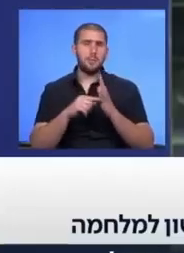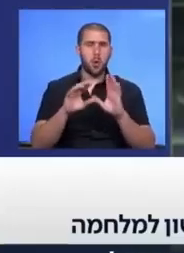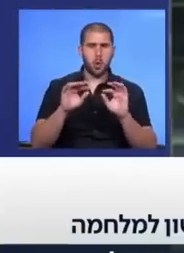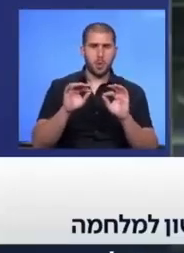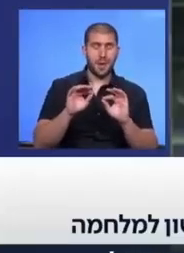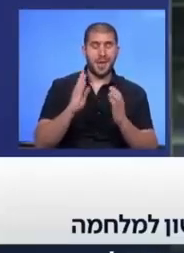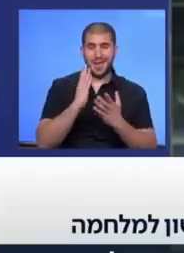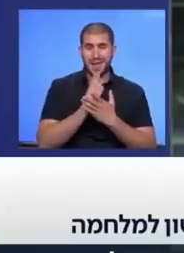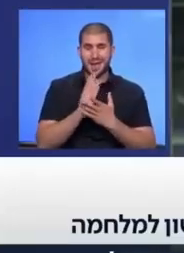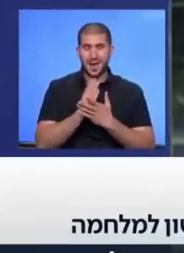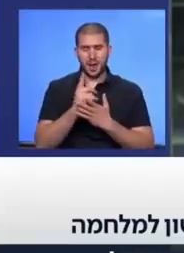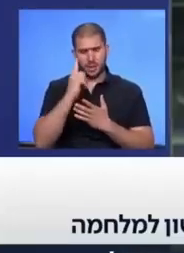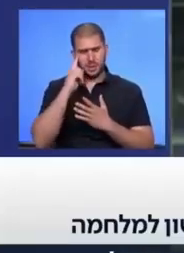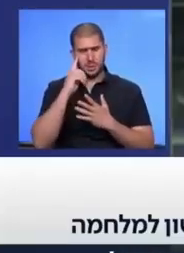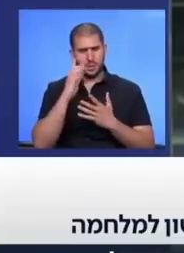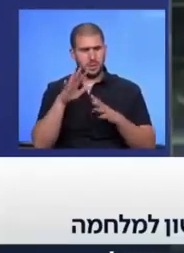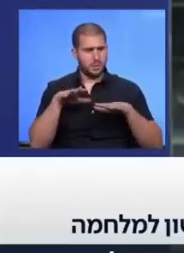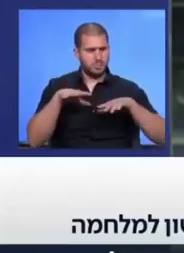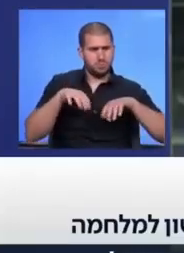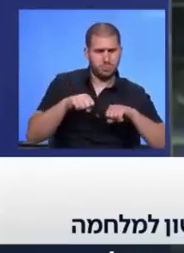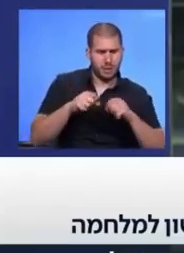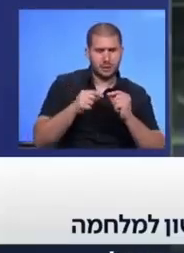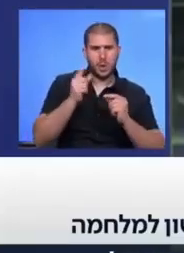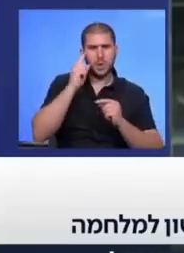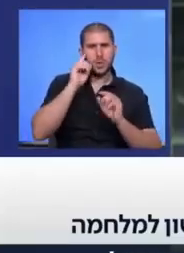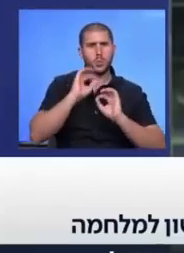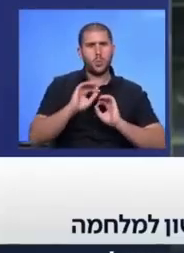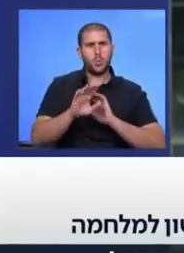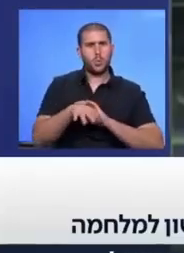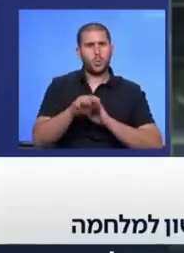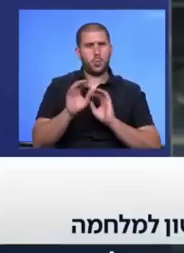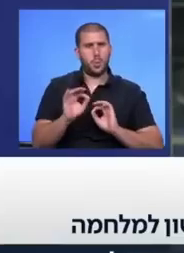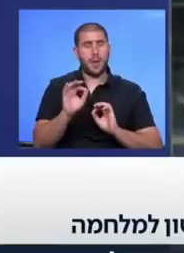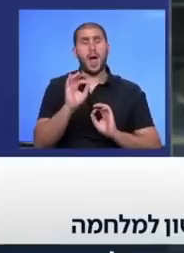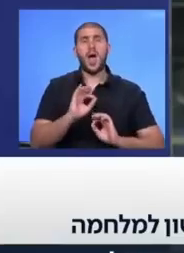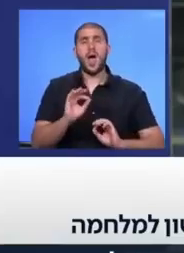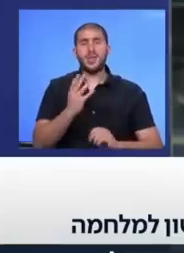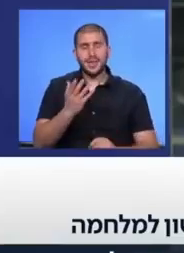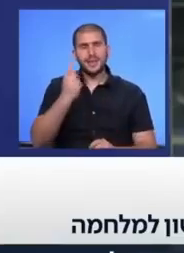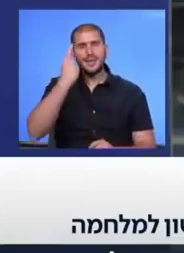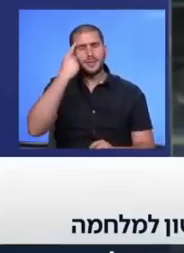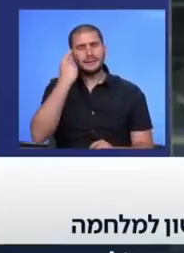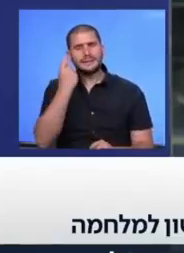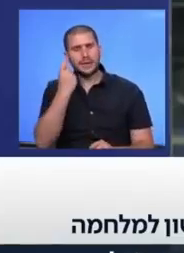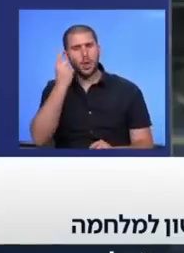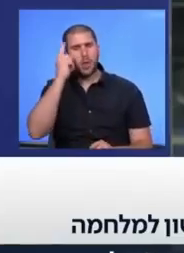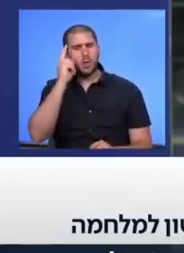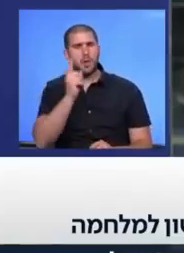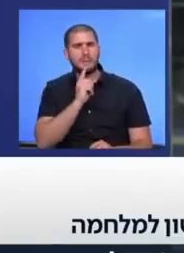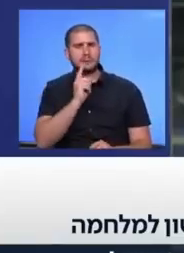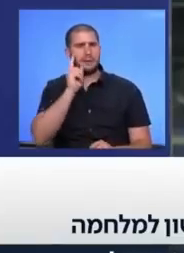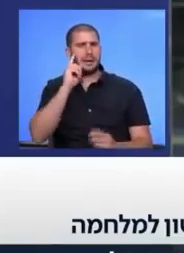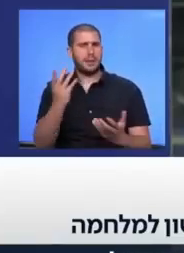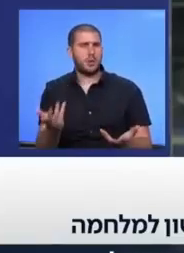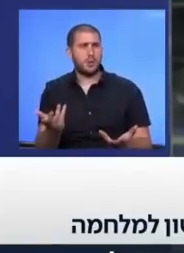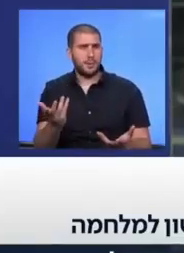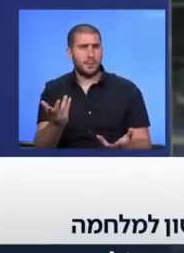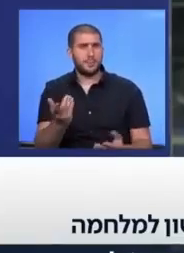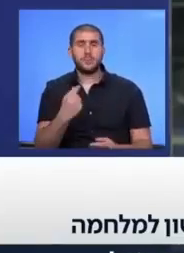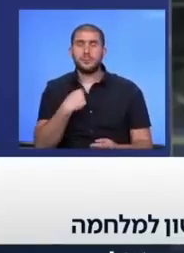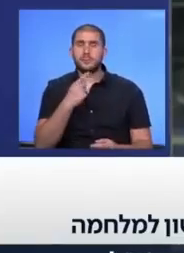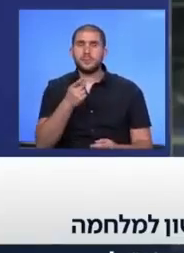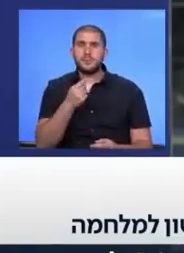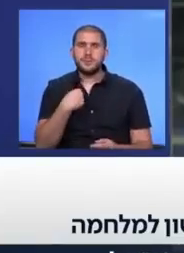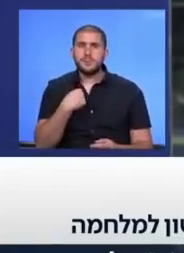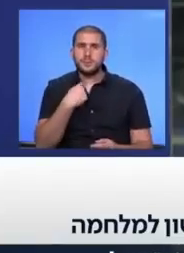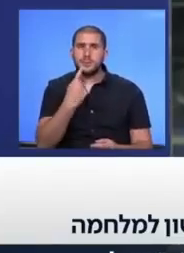עד שהתבססנו ברצועה, לא ידענו כלום ושום דבר. עדיין, ידענו קצת, לא ידענו מספיק. אז אני רק אומר, רק שים לב שאני אומר...